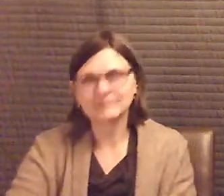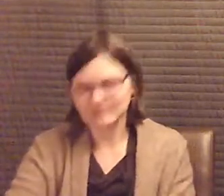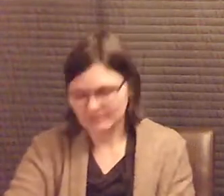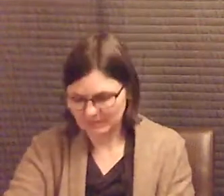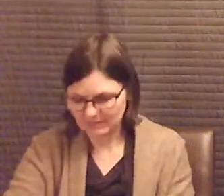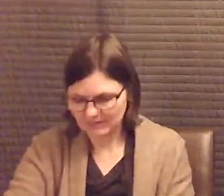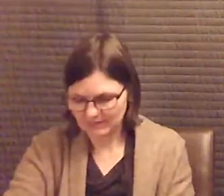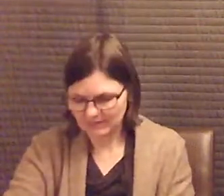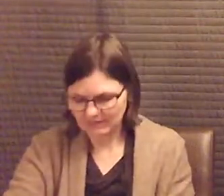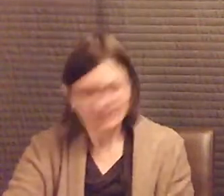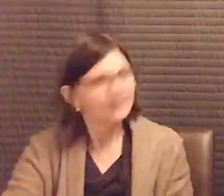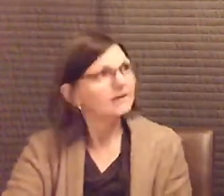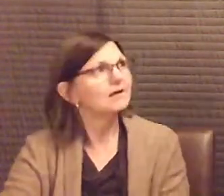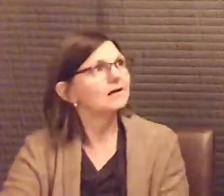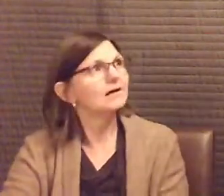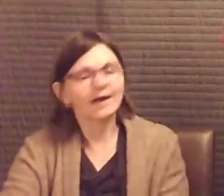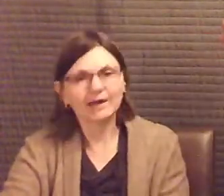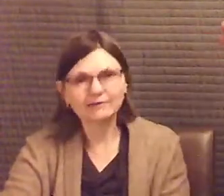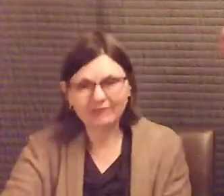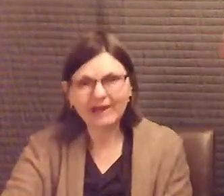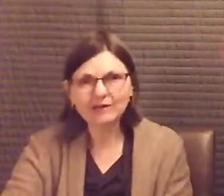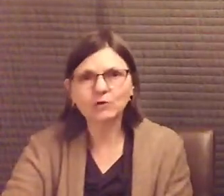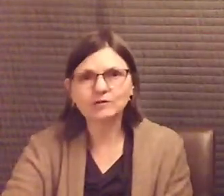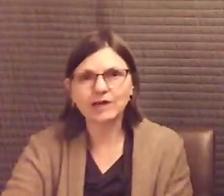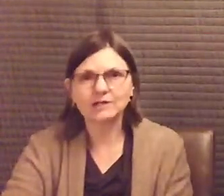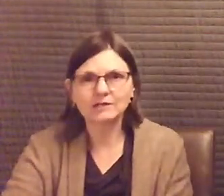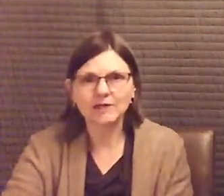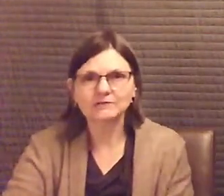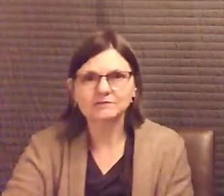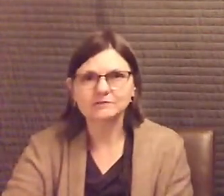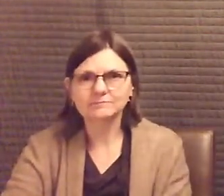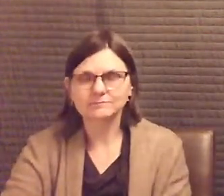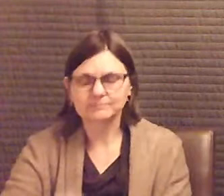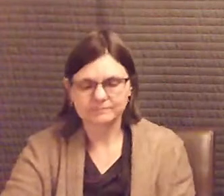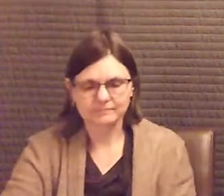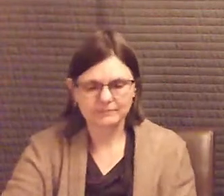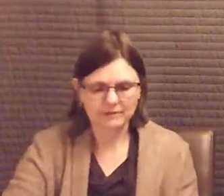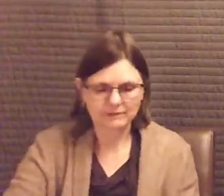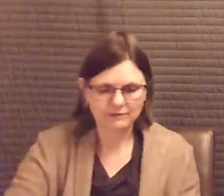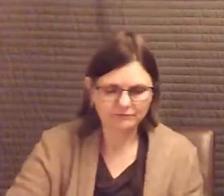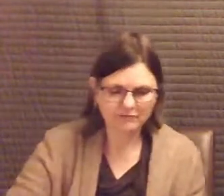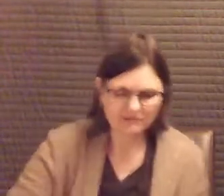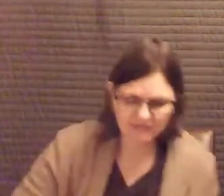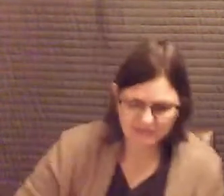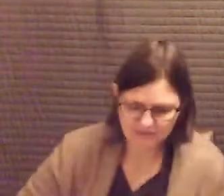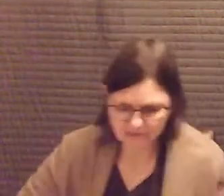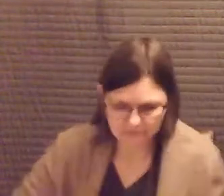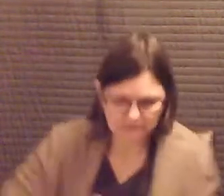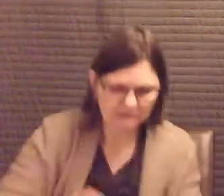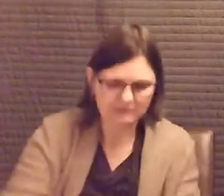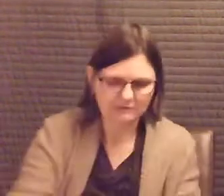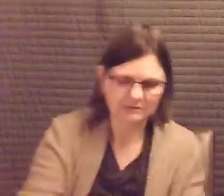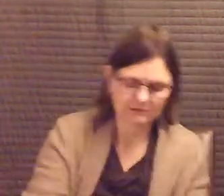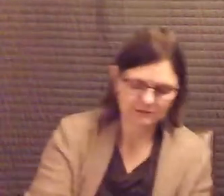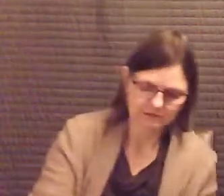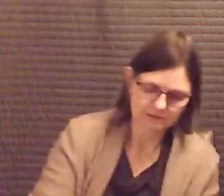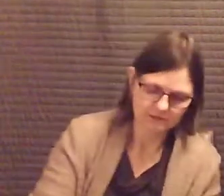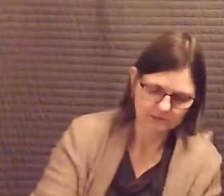nou wat je verslaan die ik een svart oortje hij geeft varen oja en kant door slim die wat voorstel is